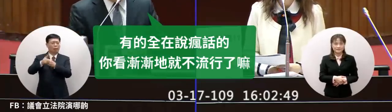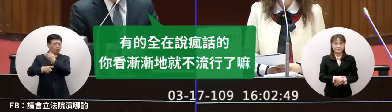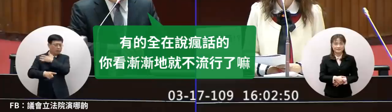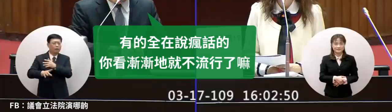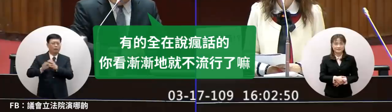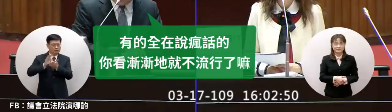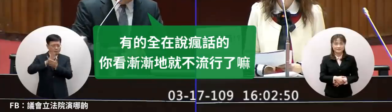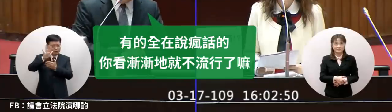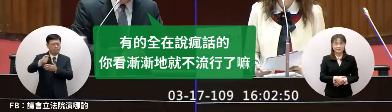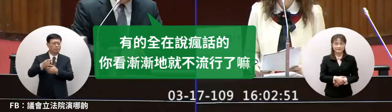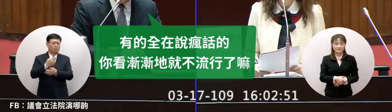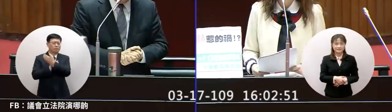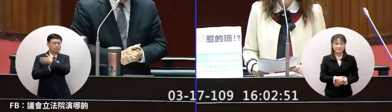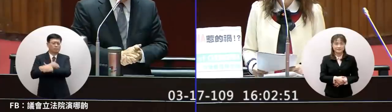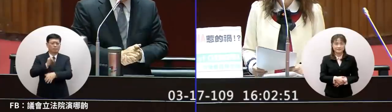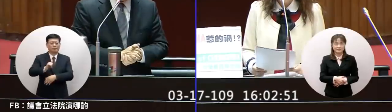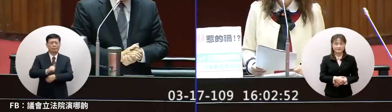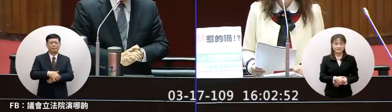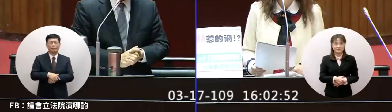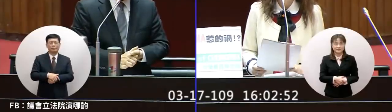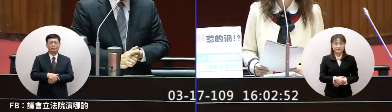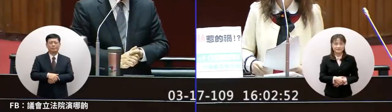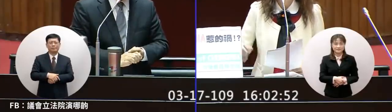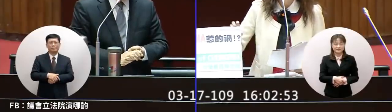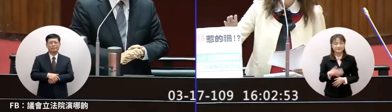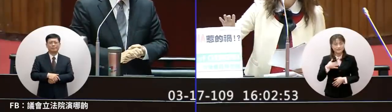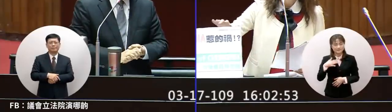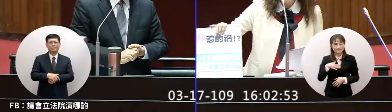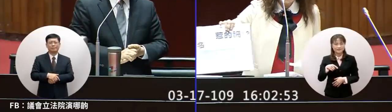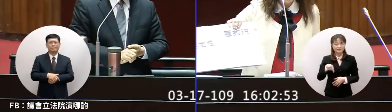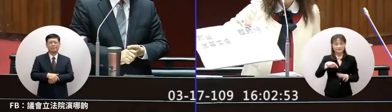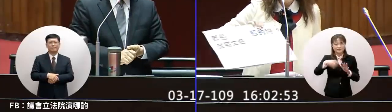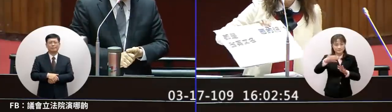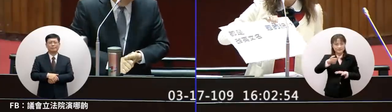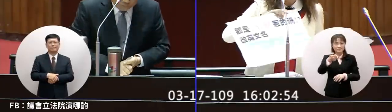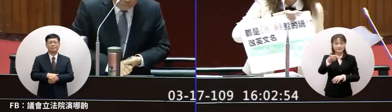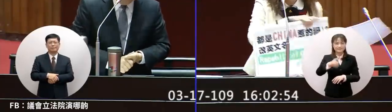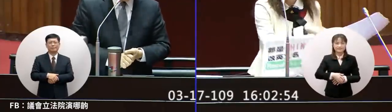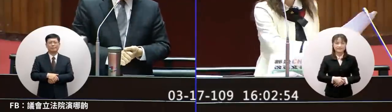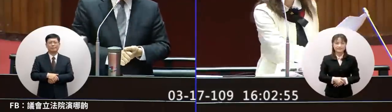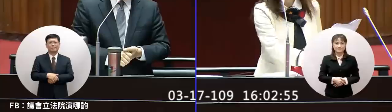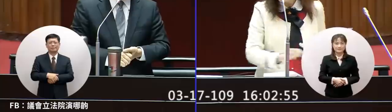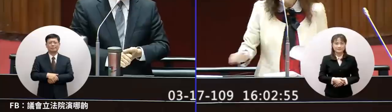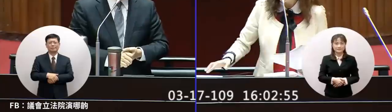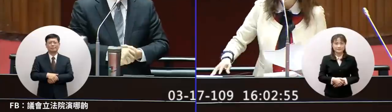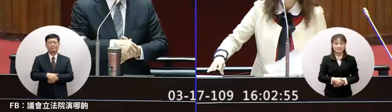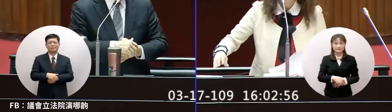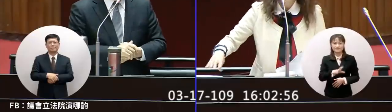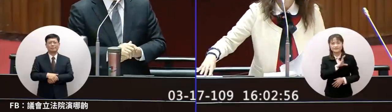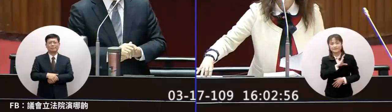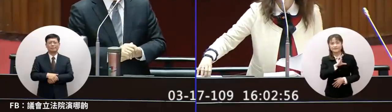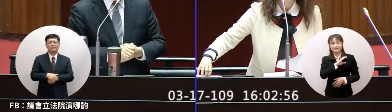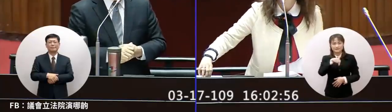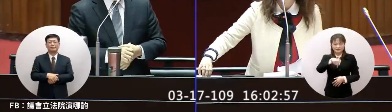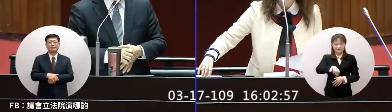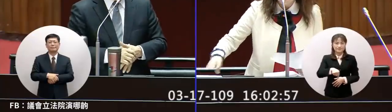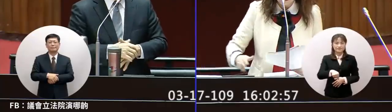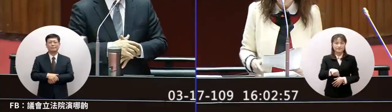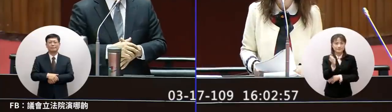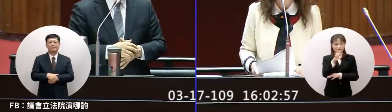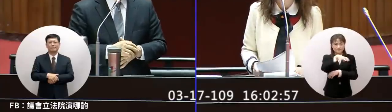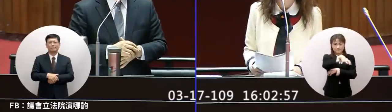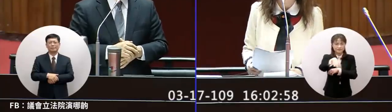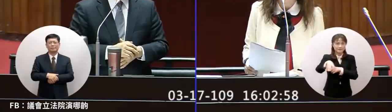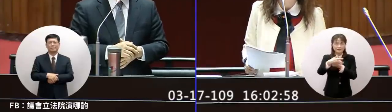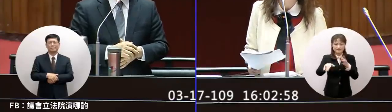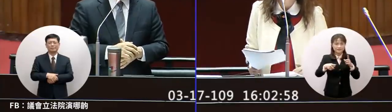渐渐都无死行嘛。 好，了解一点。好，多谢。我想吼，当然这是地方真济